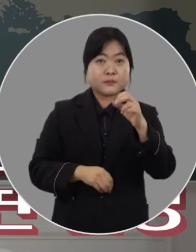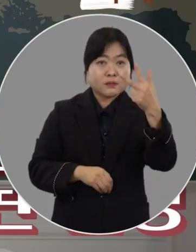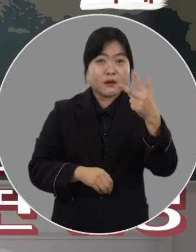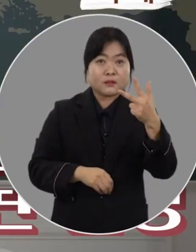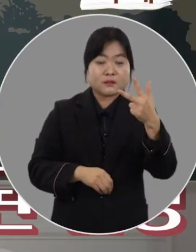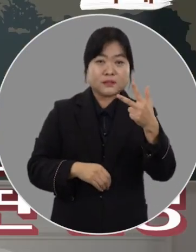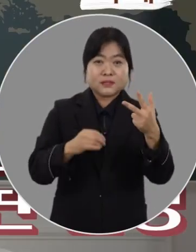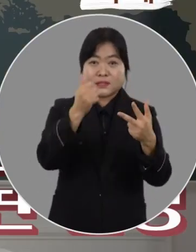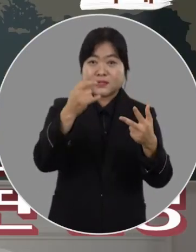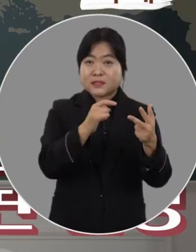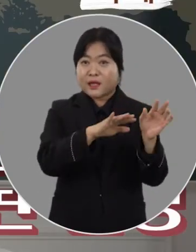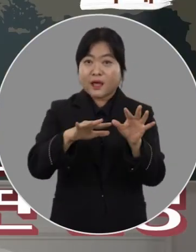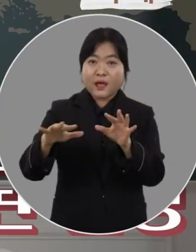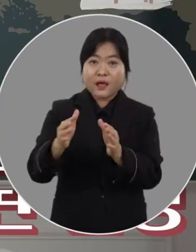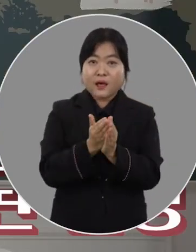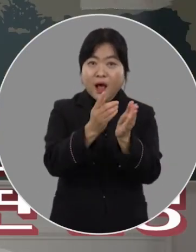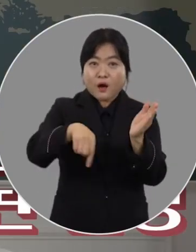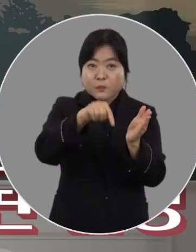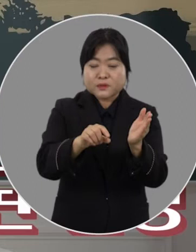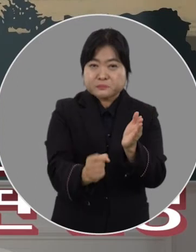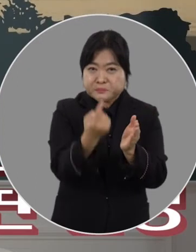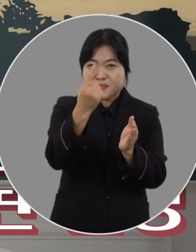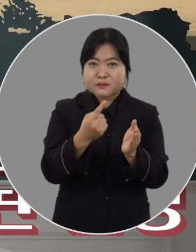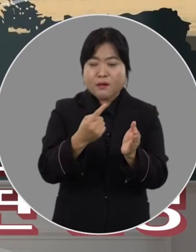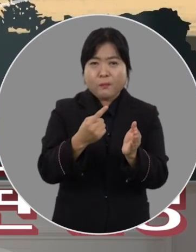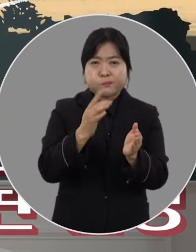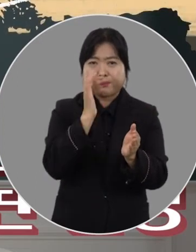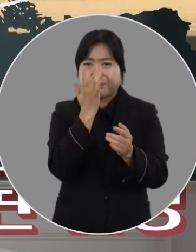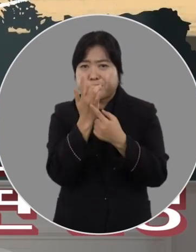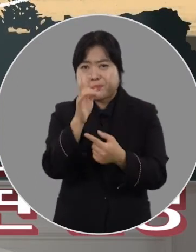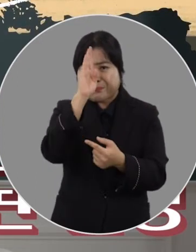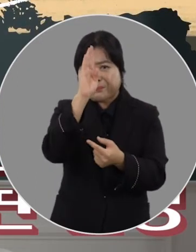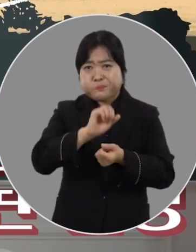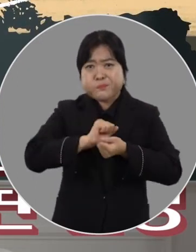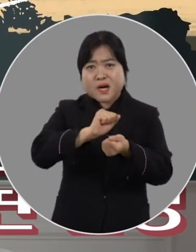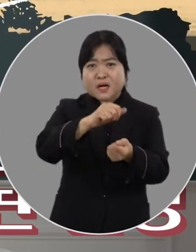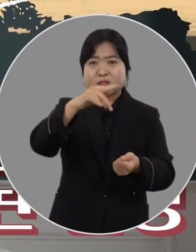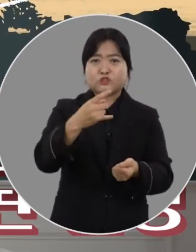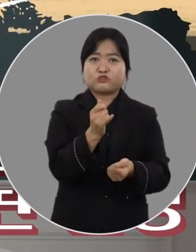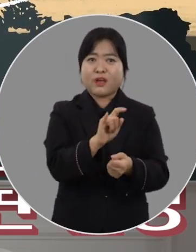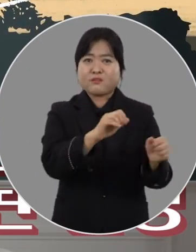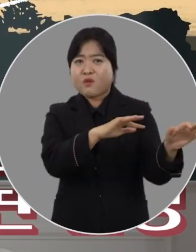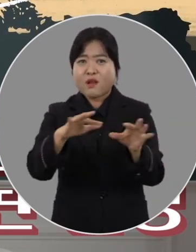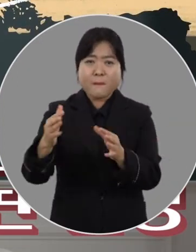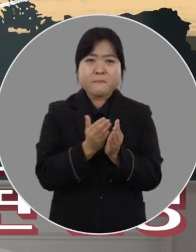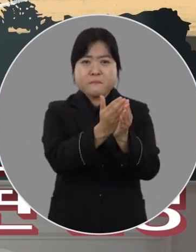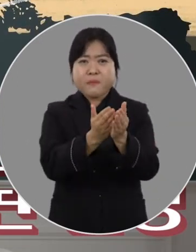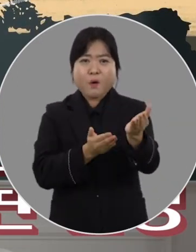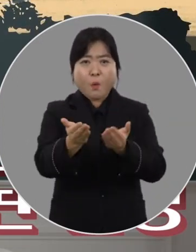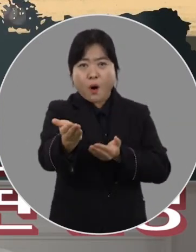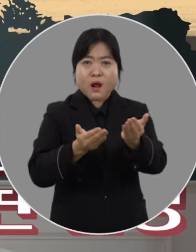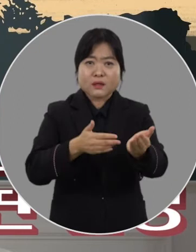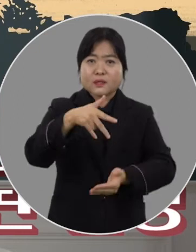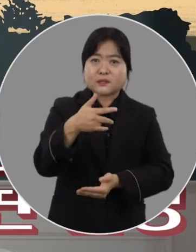1347년 흑해 연안의 한 항구로부터 시작되었던 알지 못하는 질병이 당시 지중해 연안에 많은 배가 오가고